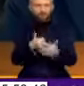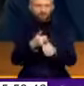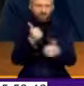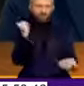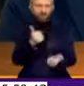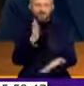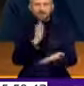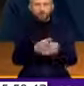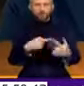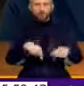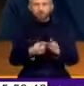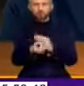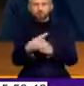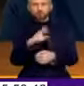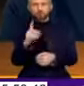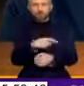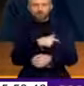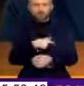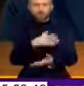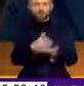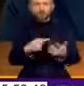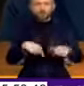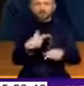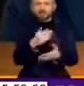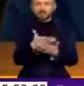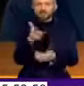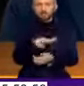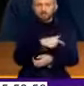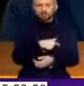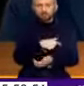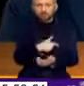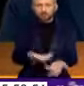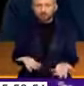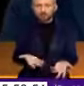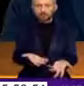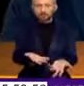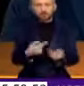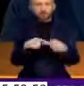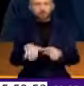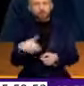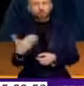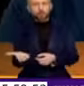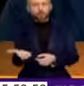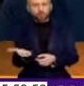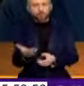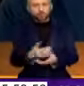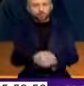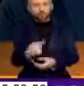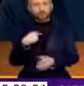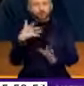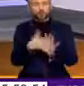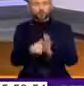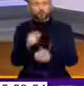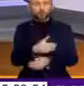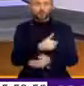бо є округи, які опинилися без депутатів. А є округи, на яких є 3 депутати. З іншого боку, я розумію,